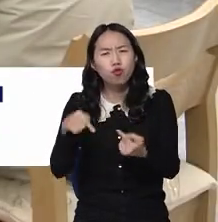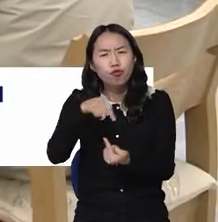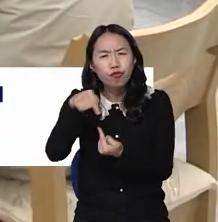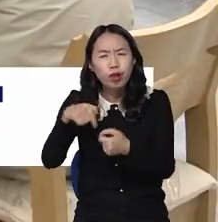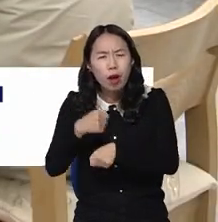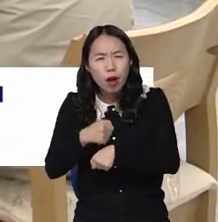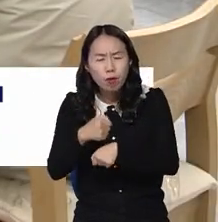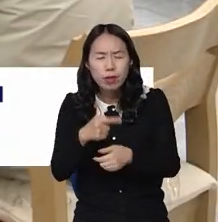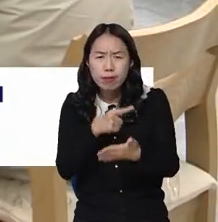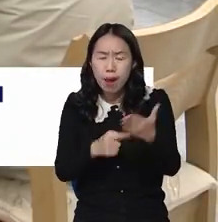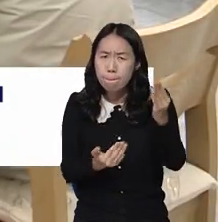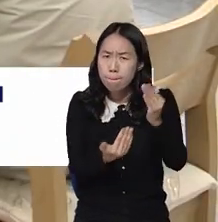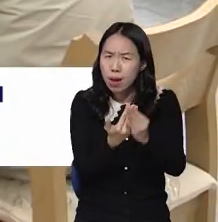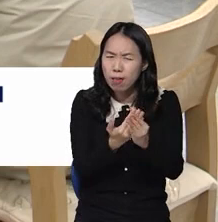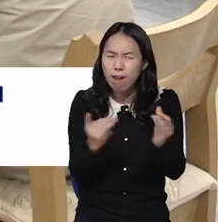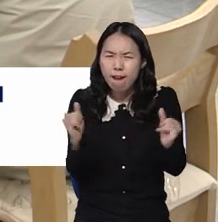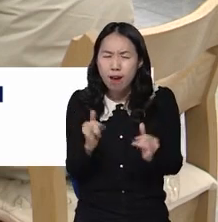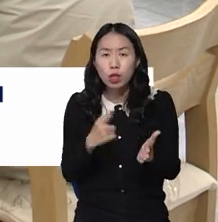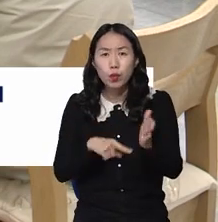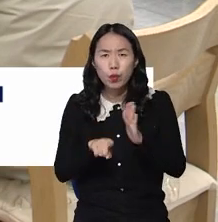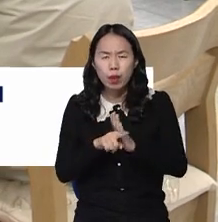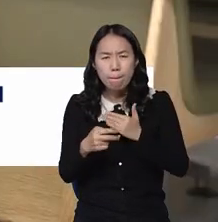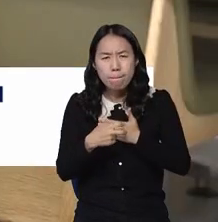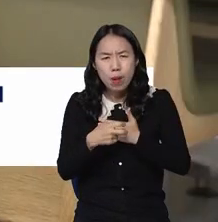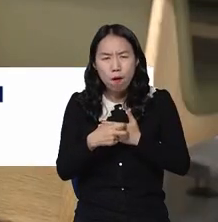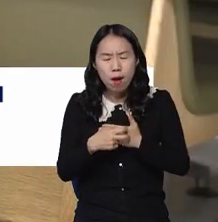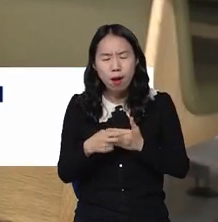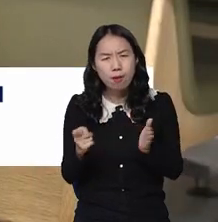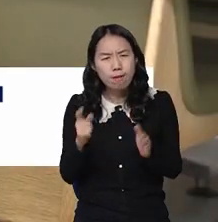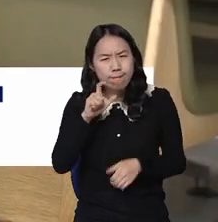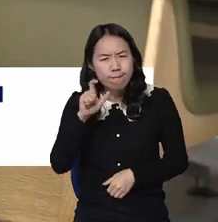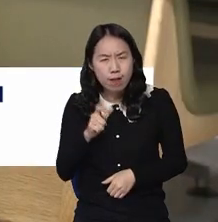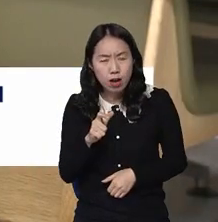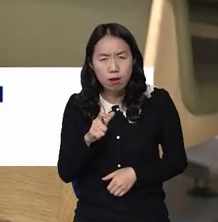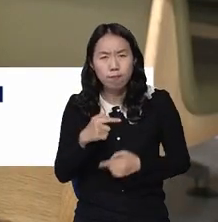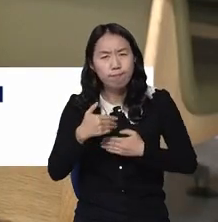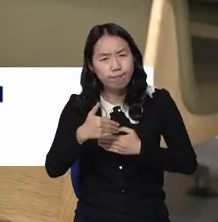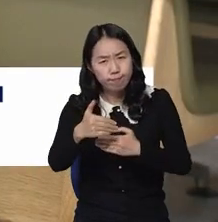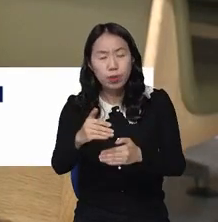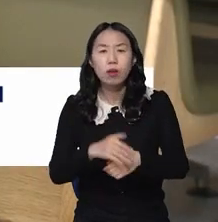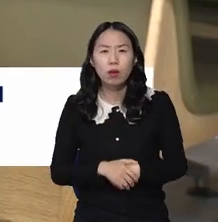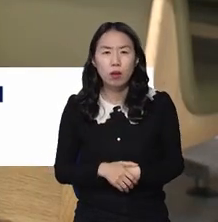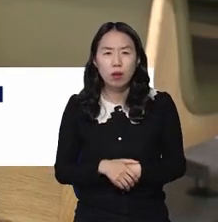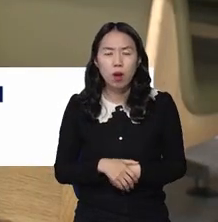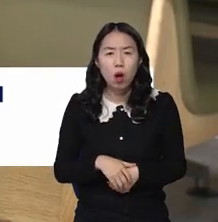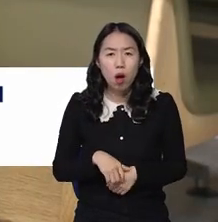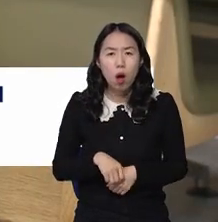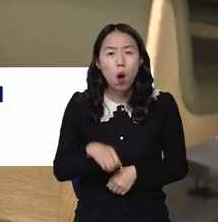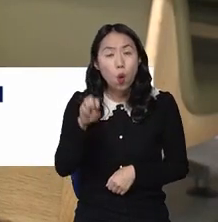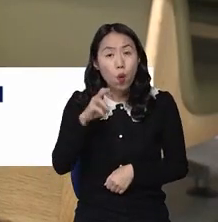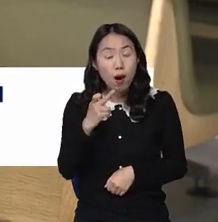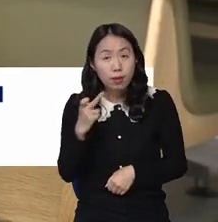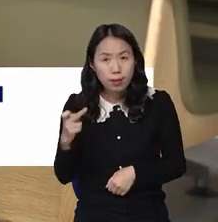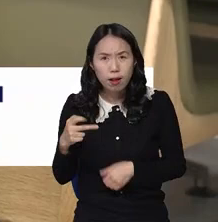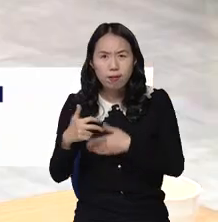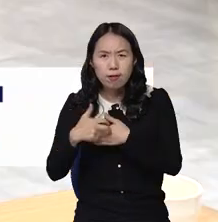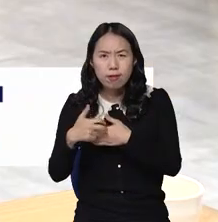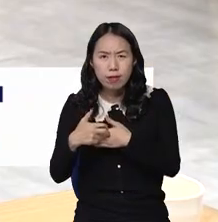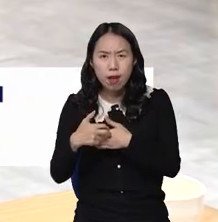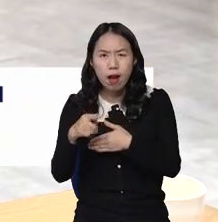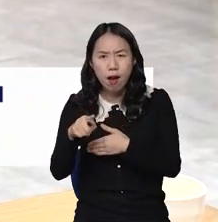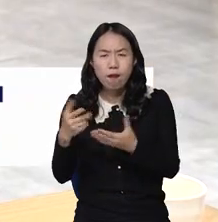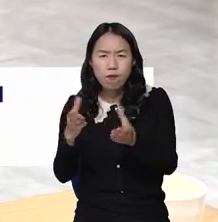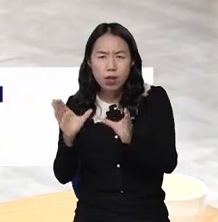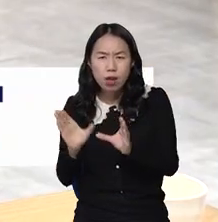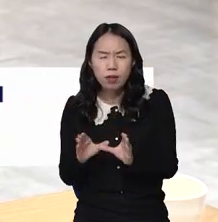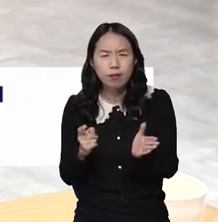재난 상황 발생에 대비한 응급 대응 체계 강화를 추진합니다. 광산구는 광산구 의사회와 함께 재난 현장 응급